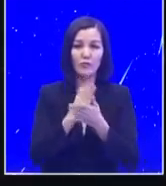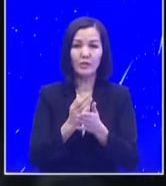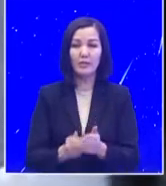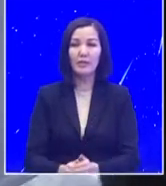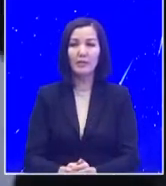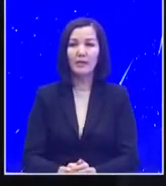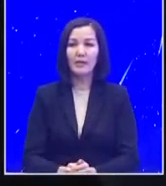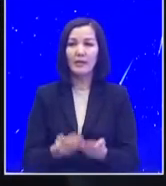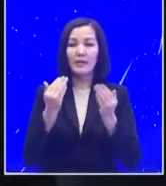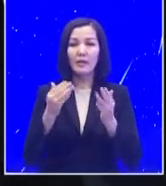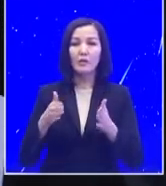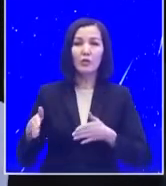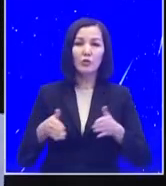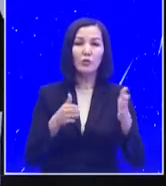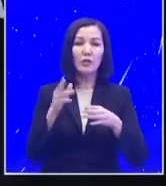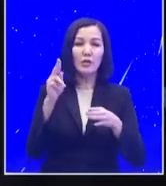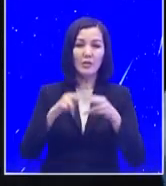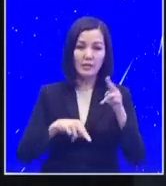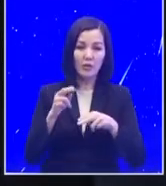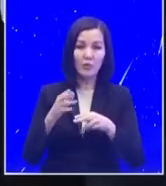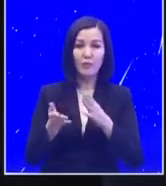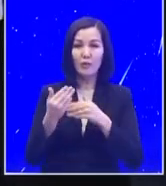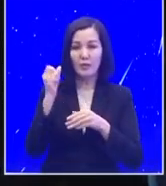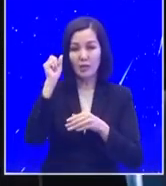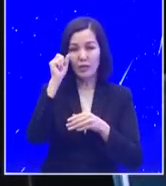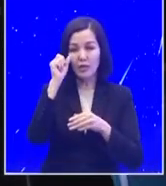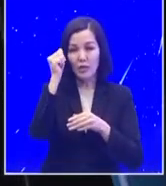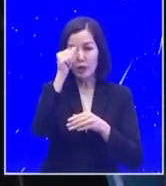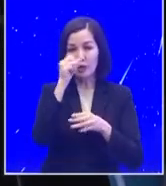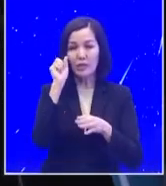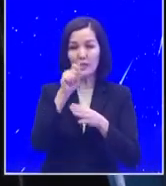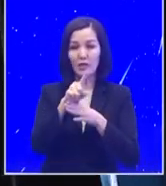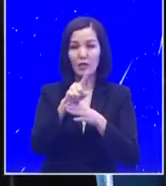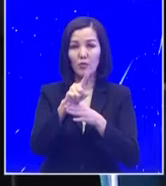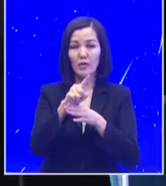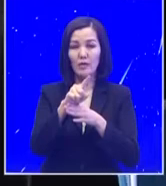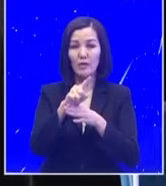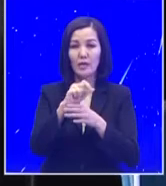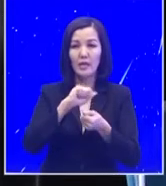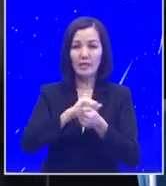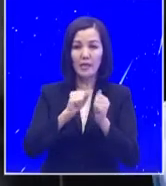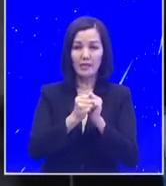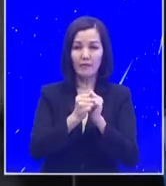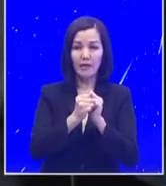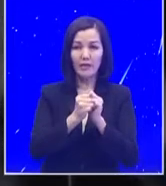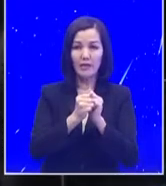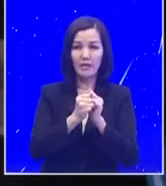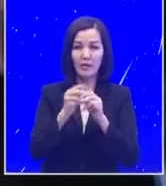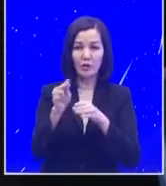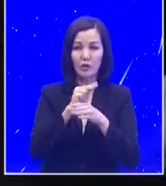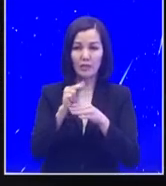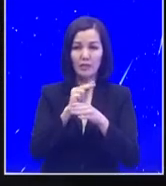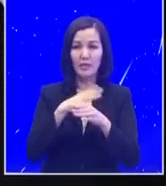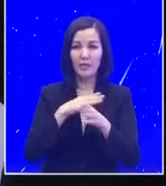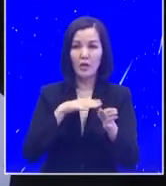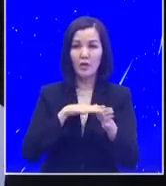кезде жолдарды салу, былтыр сіздің тапсырмаңыз бойынша Қонаев және Нұрлы жол көшелерін асфальт салынды. Қазір мына көшеге кірген, өзіміз кірген,